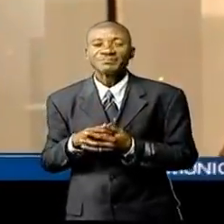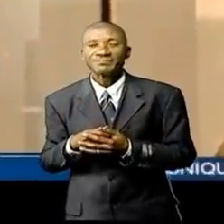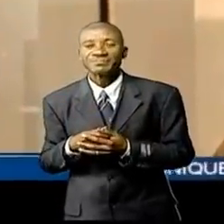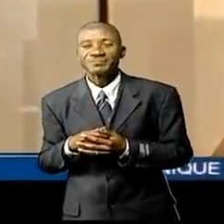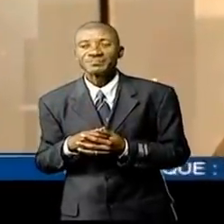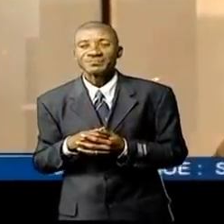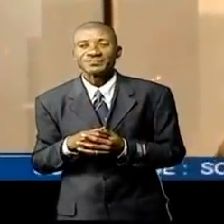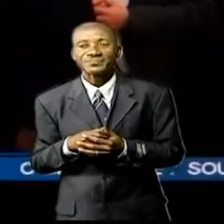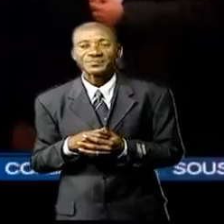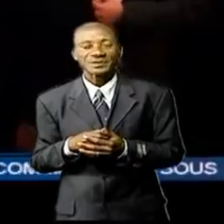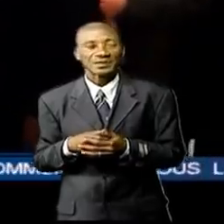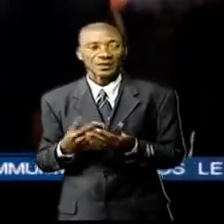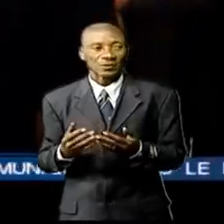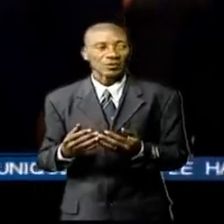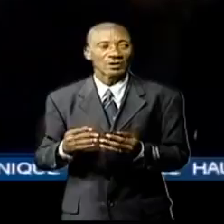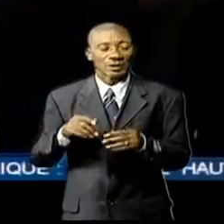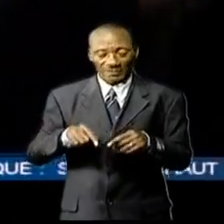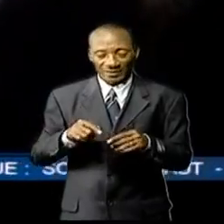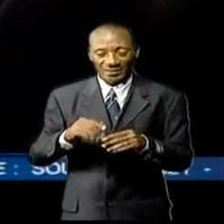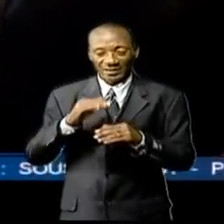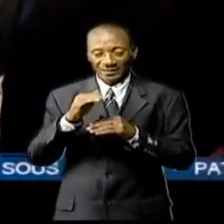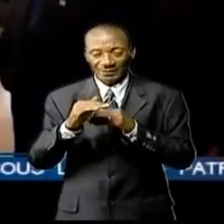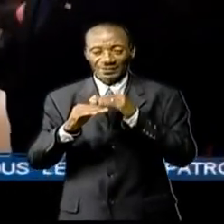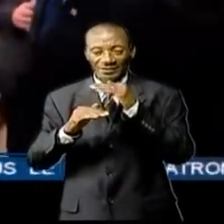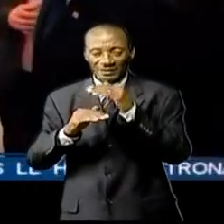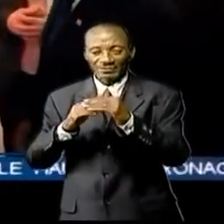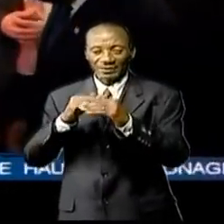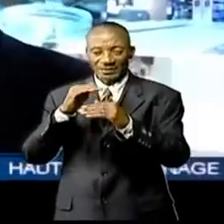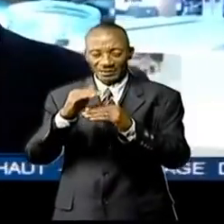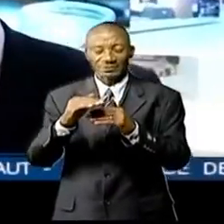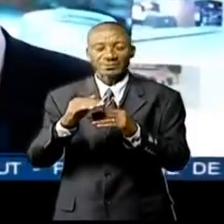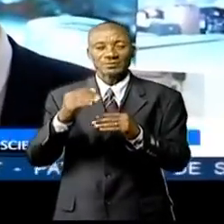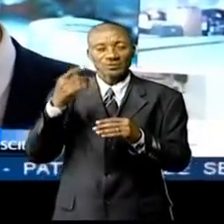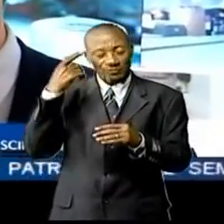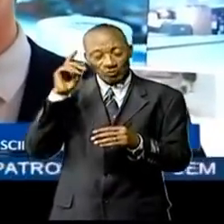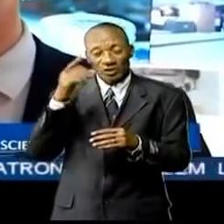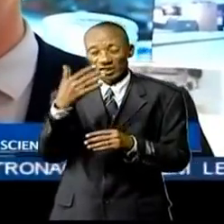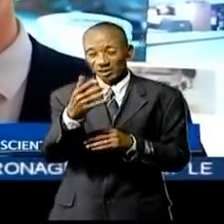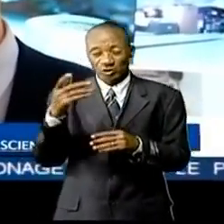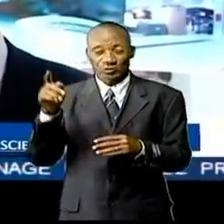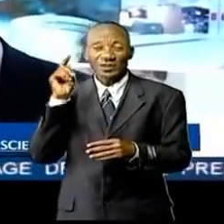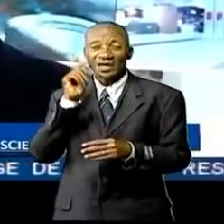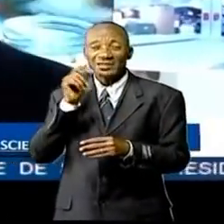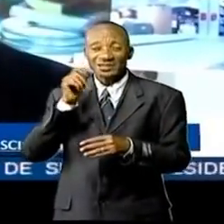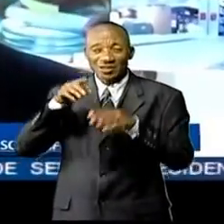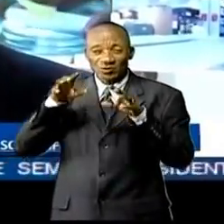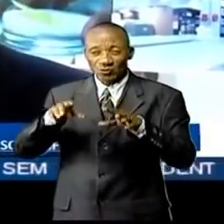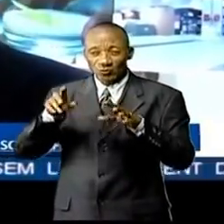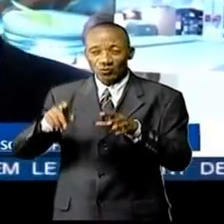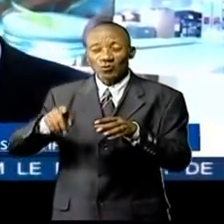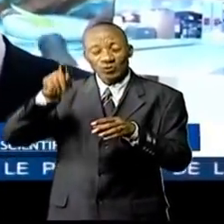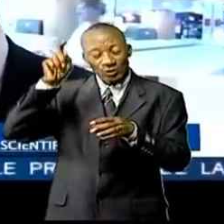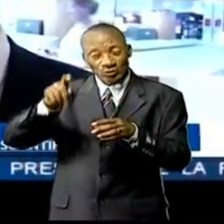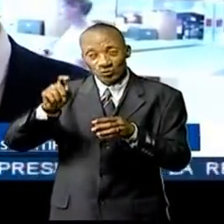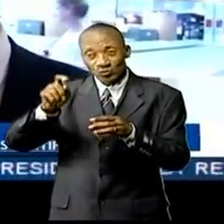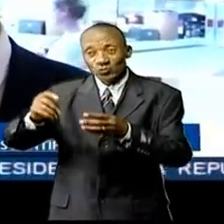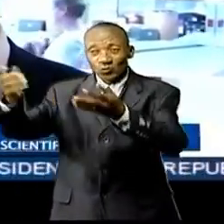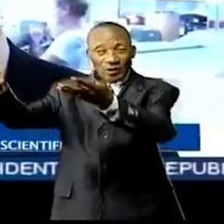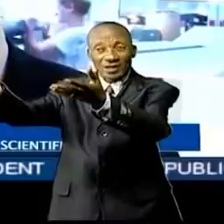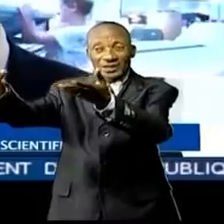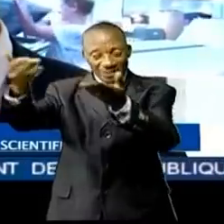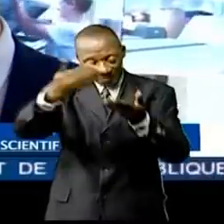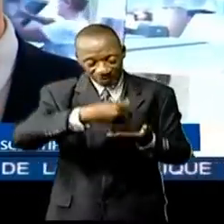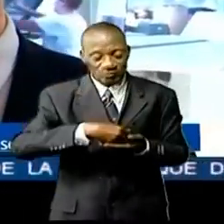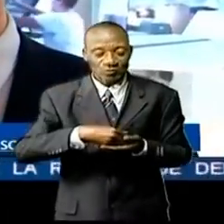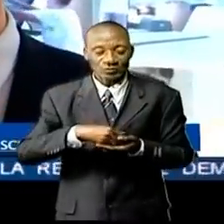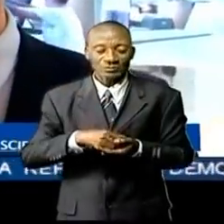étapes à franchir avant leur retour en terre congolaise. C'est très important d'avoir deux premiers ministres, le premier ministre belge et le premier ministre